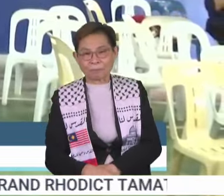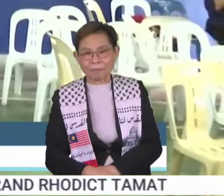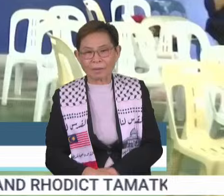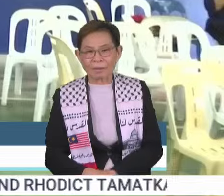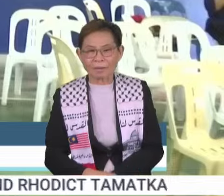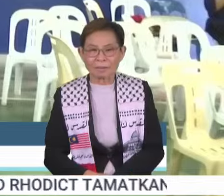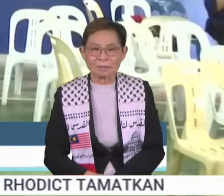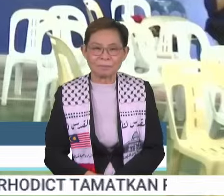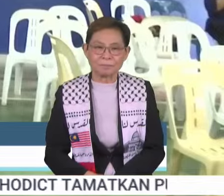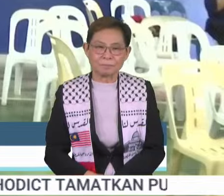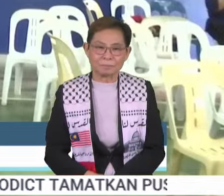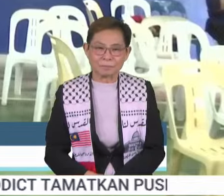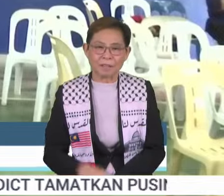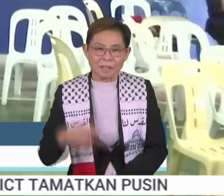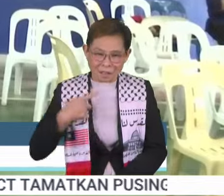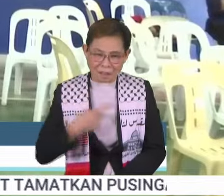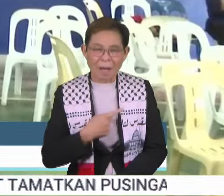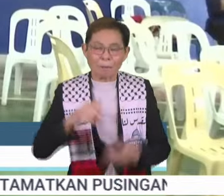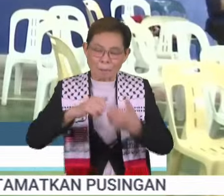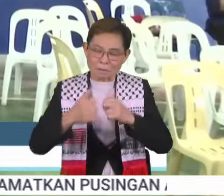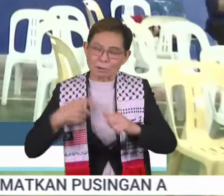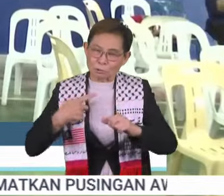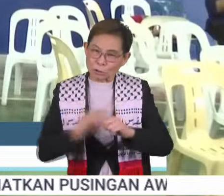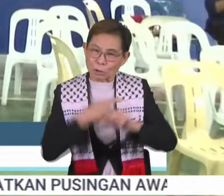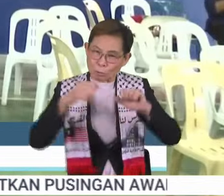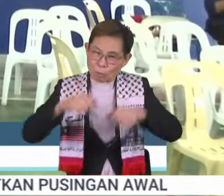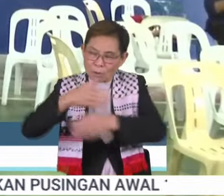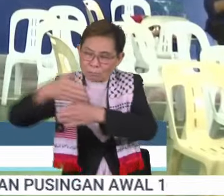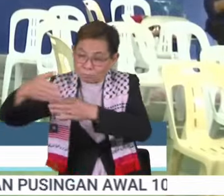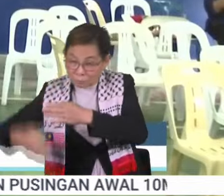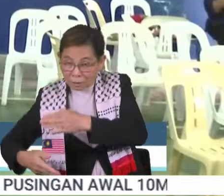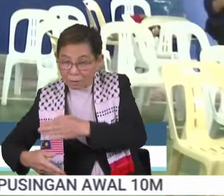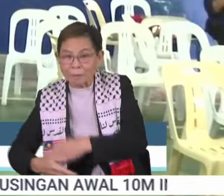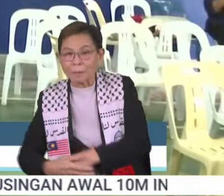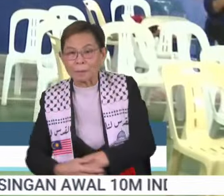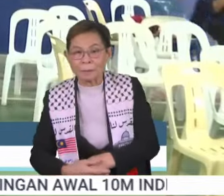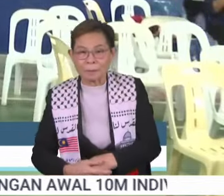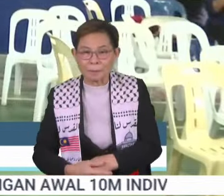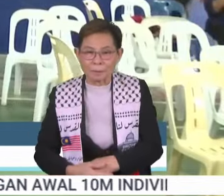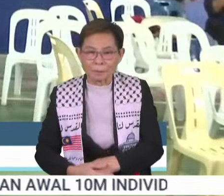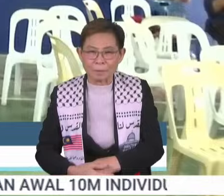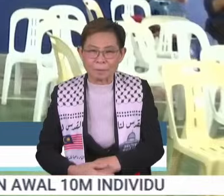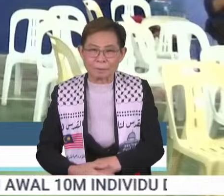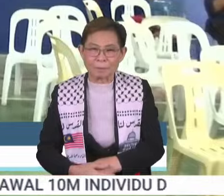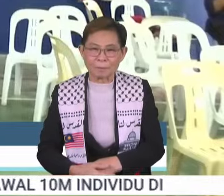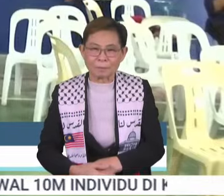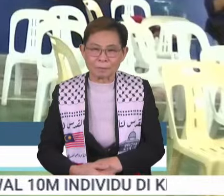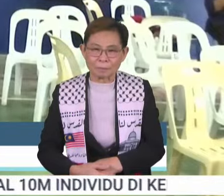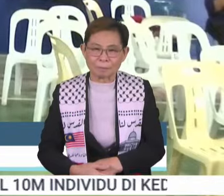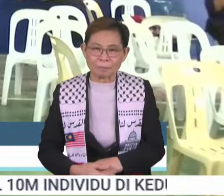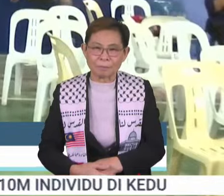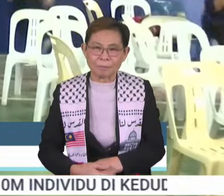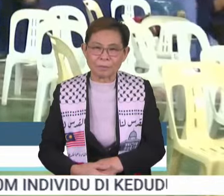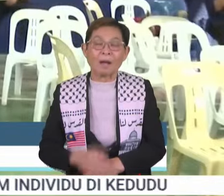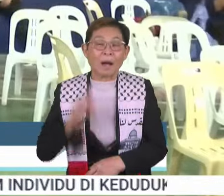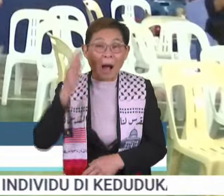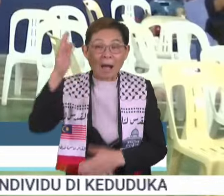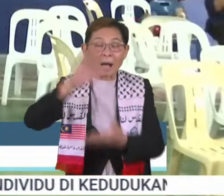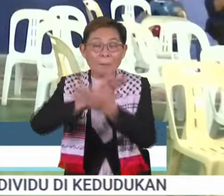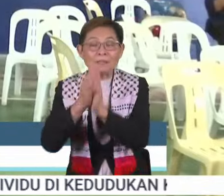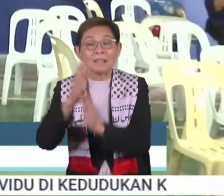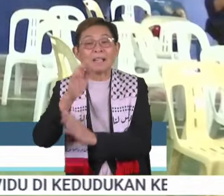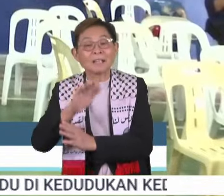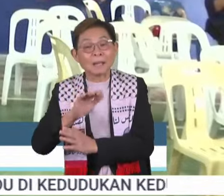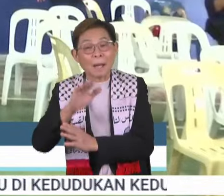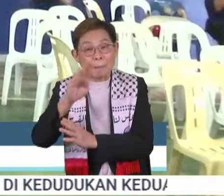perubahan lah. Banyak perkara yang kita belum selesai kan. Minta lah ya Awi ni akan jadi seorang yang berhormat supaya